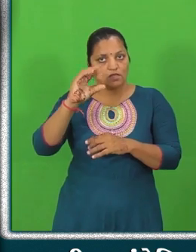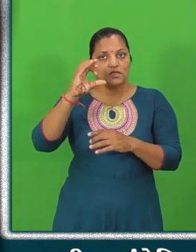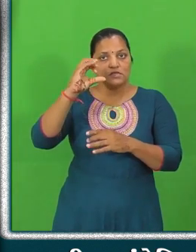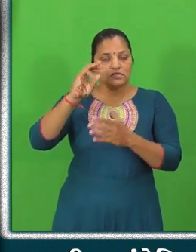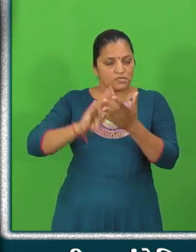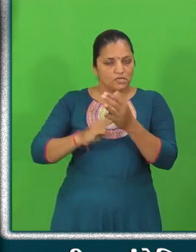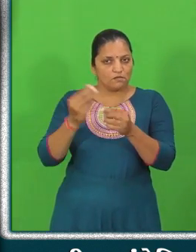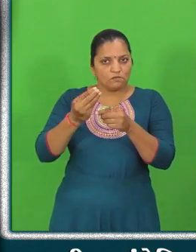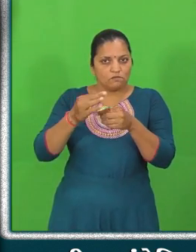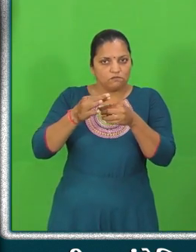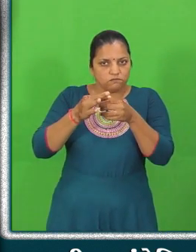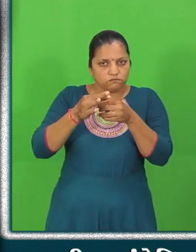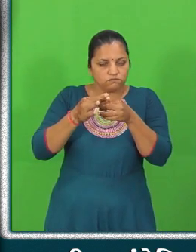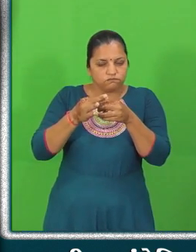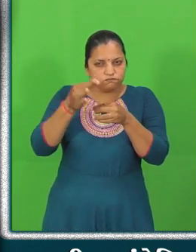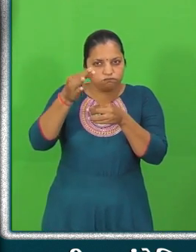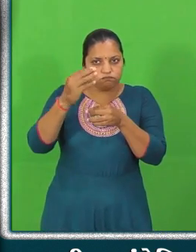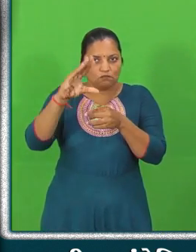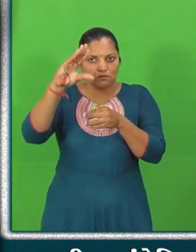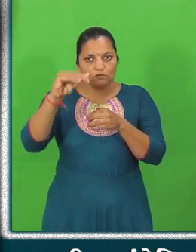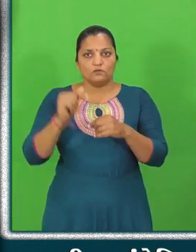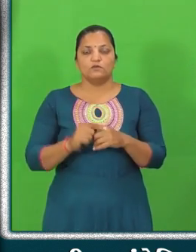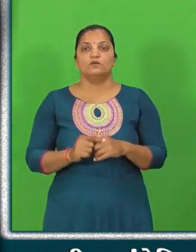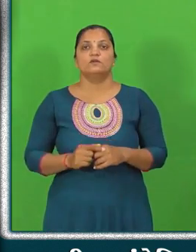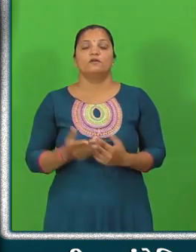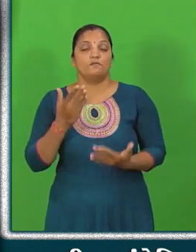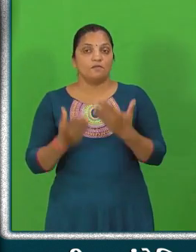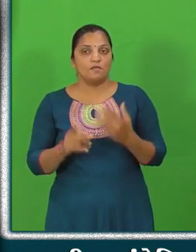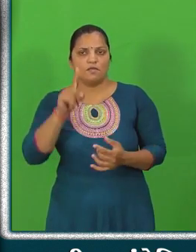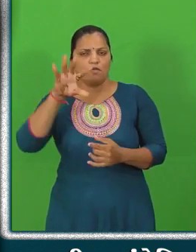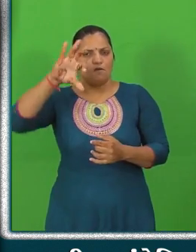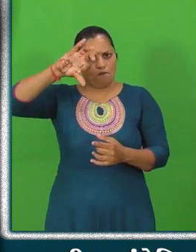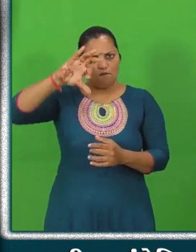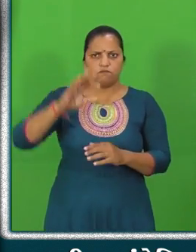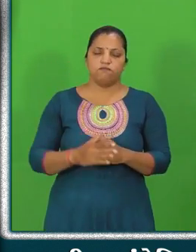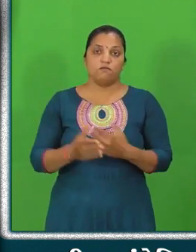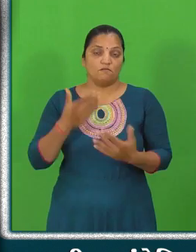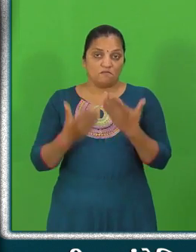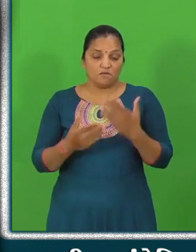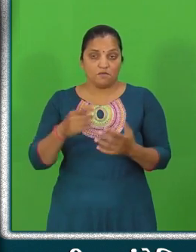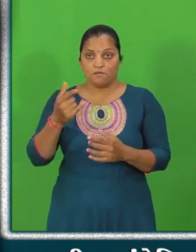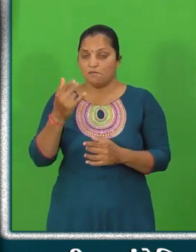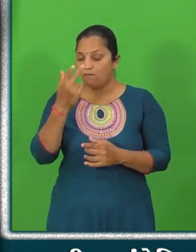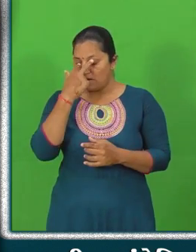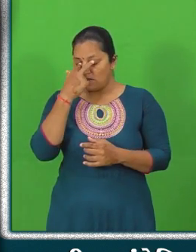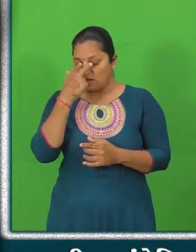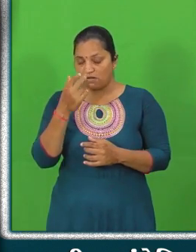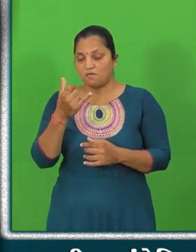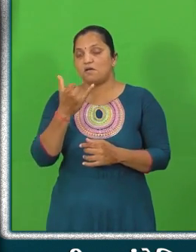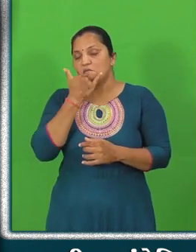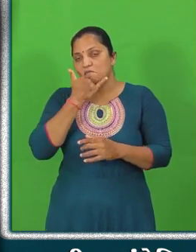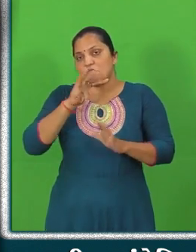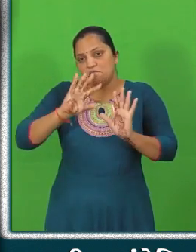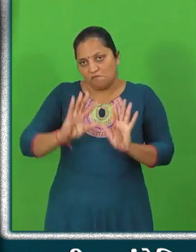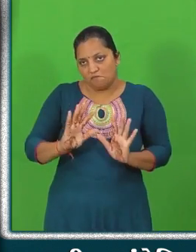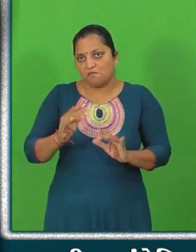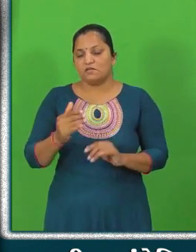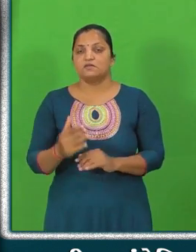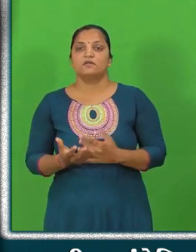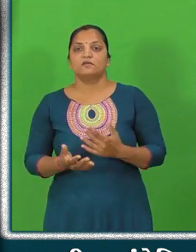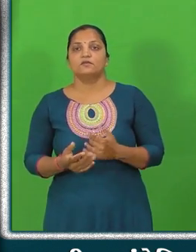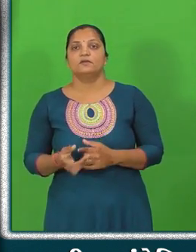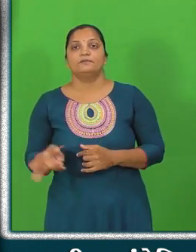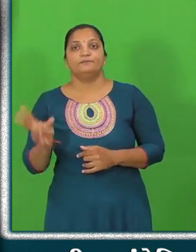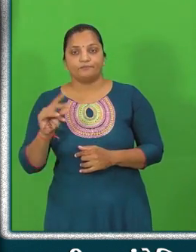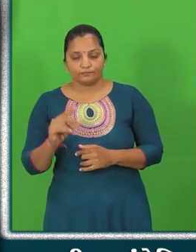એમ કહી શકાય કે 19 સેન્ટીમીટર સમથિંગ, એટલે એકચ્યુઅલી 26, પણ કદાચ મારી માપવાની એરર છે, બની શકે, કારણ કે આપણે થોડી ચોકસાઈ અને